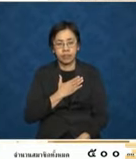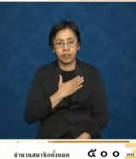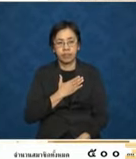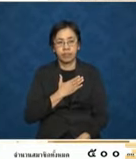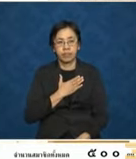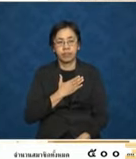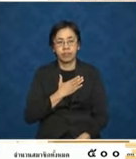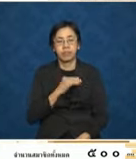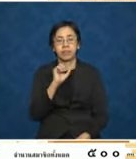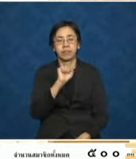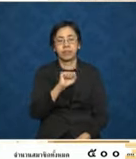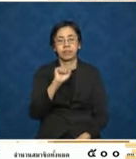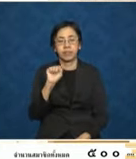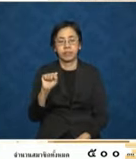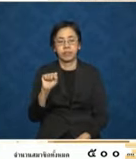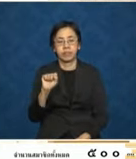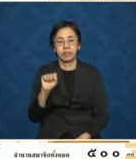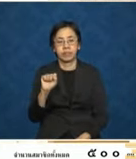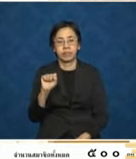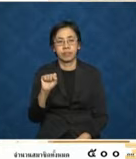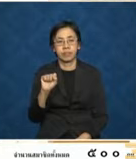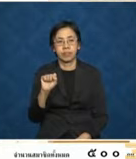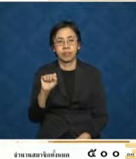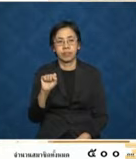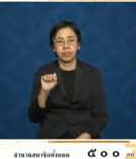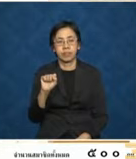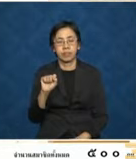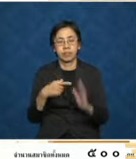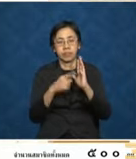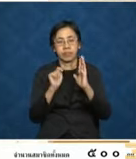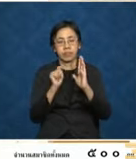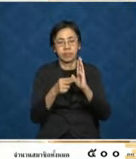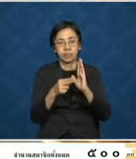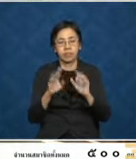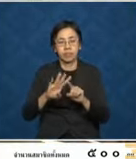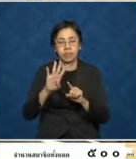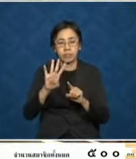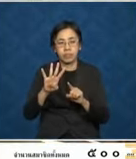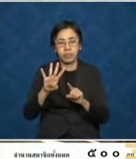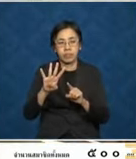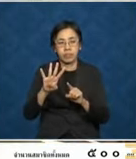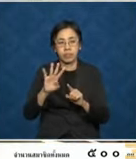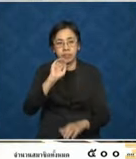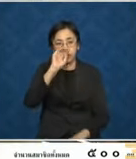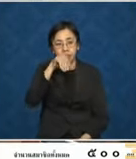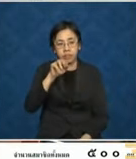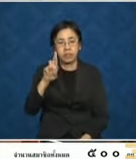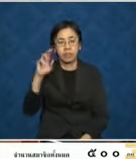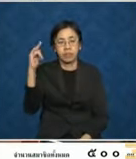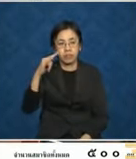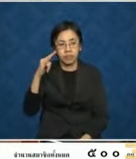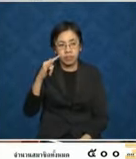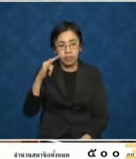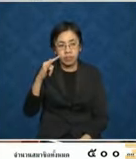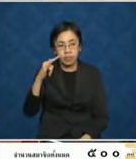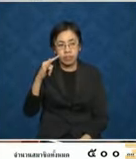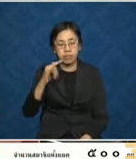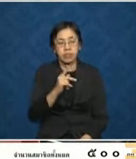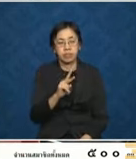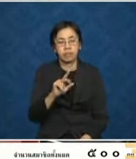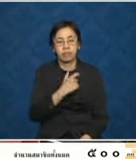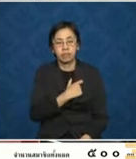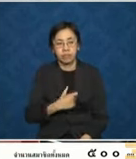สุนทรวณิชกิจสมาชิกสภาผู้แทนราษฎรจังหวัดปทุมธานีเขต4พื้นที่เทศบาลนครรังสิตเทศบาลเมืองคลองหลวง